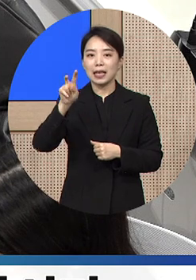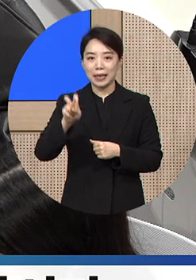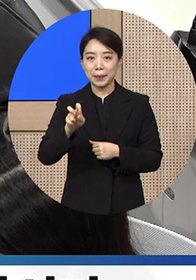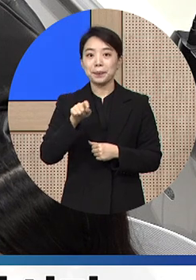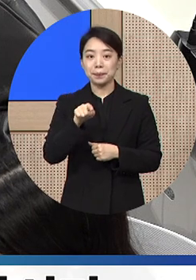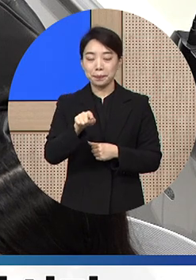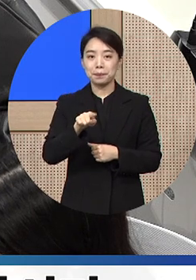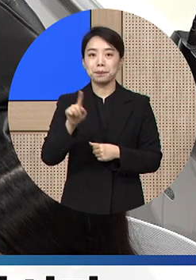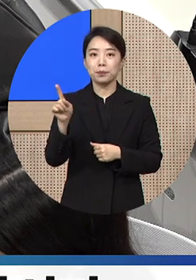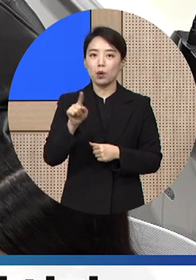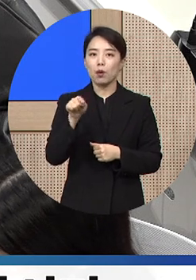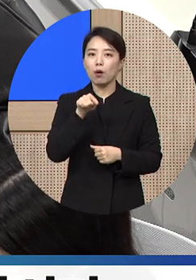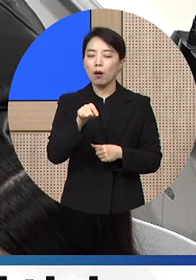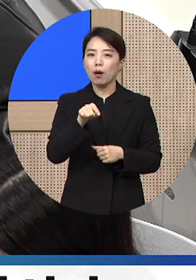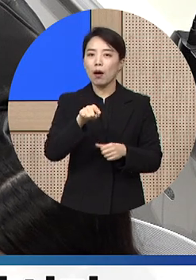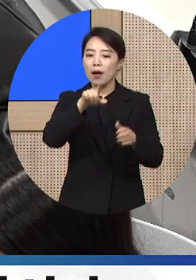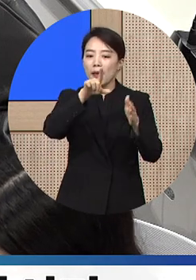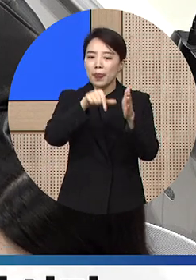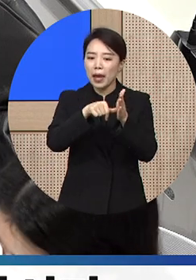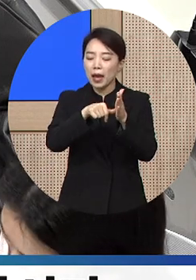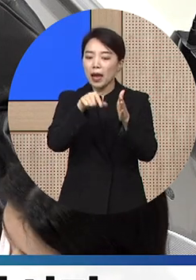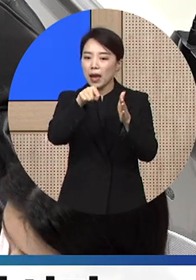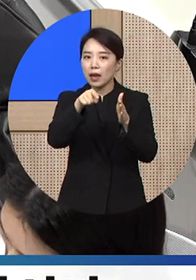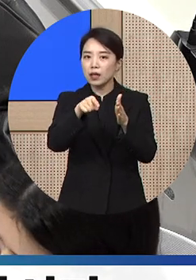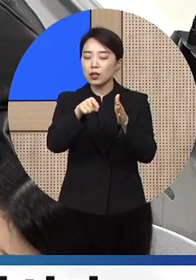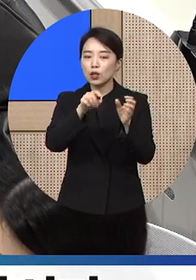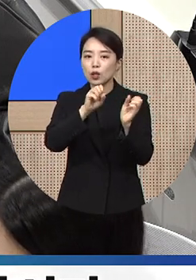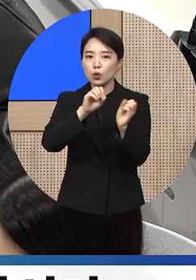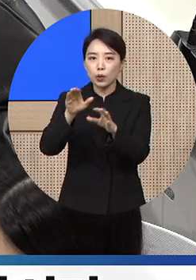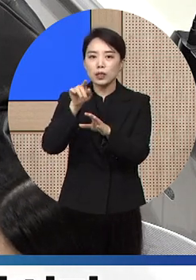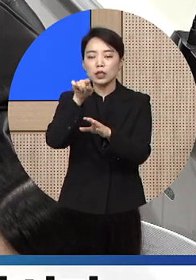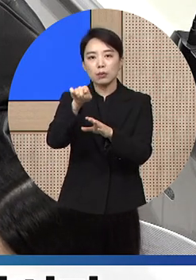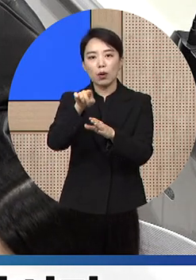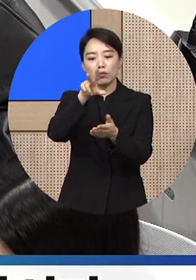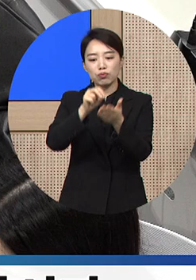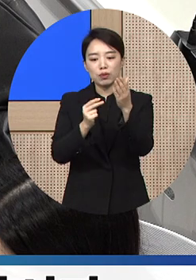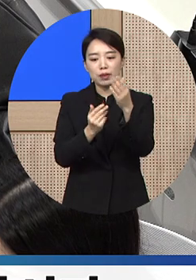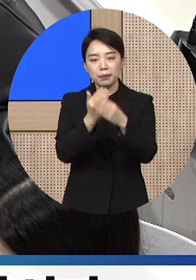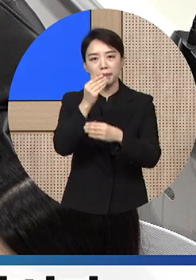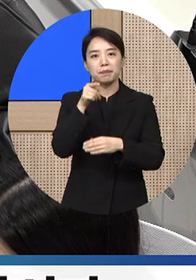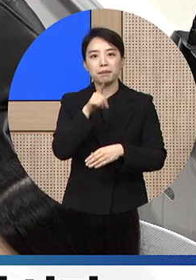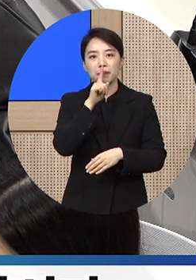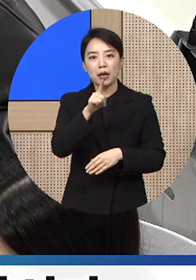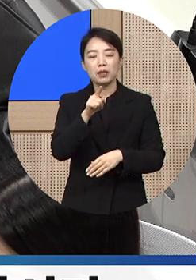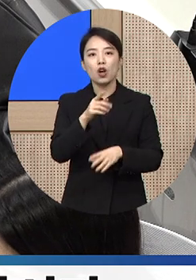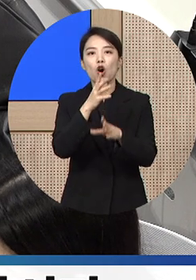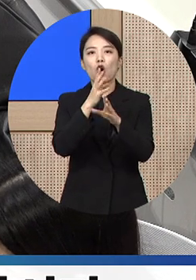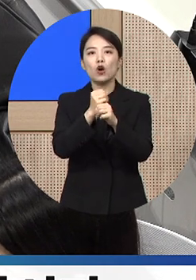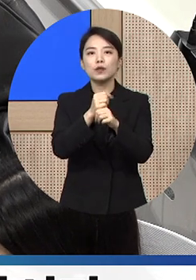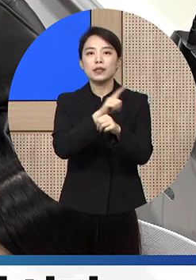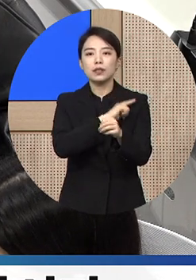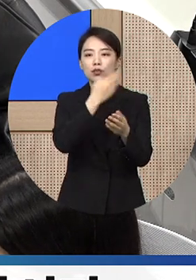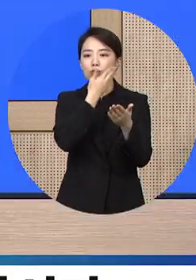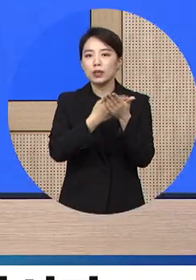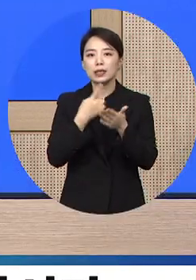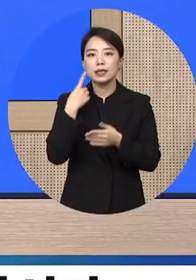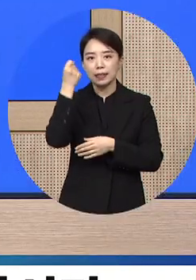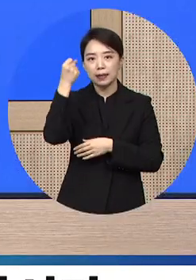그 상당한 어떤 그 리스크나 부담이 커진다는 얘긴데 지금 골든 타임을 어느 시점에 지금 보시는 거죠? 예.